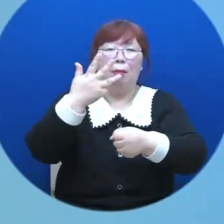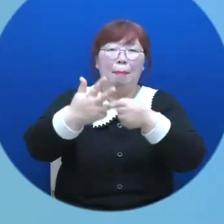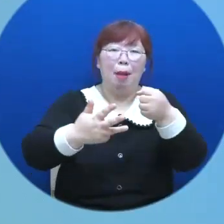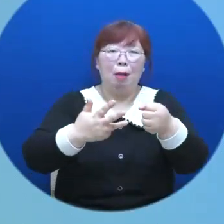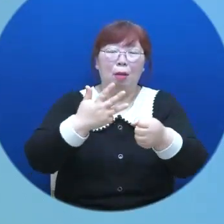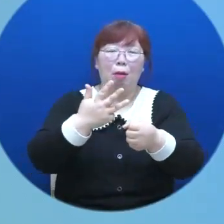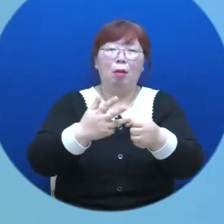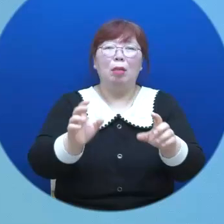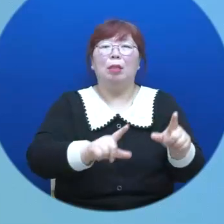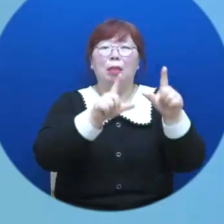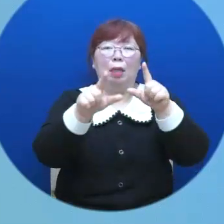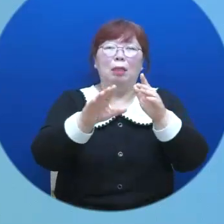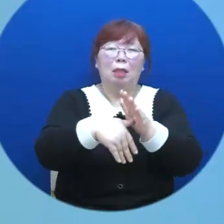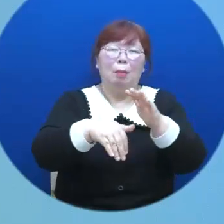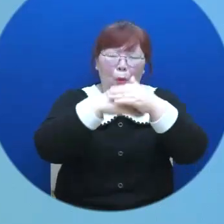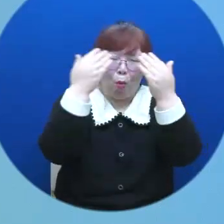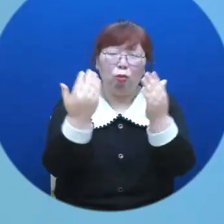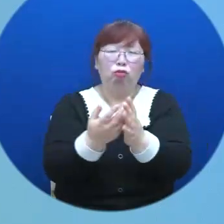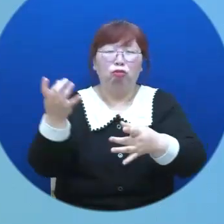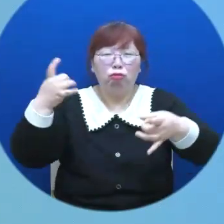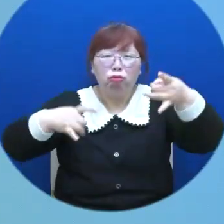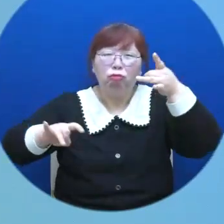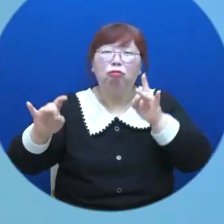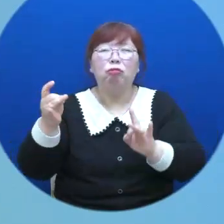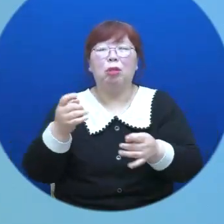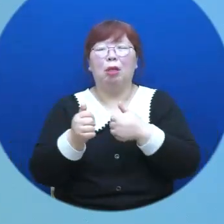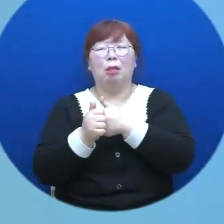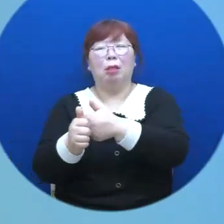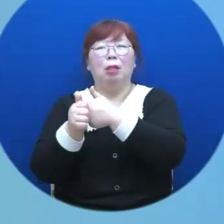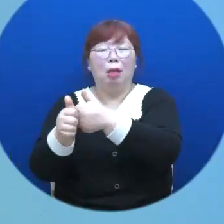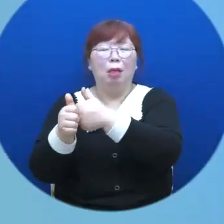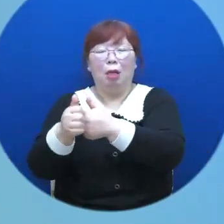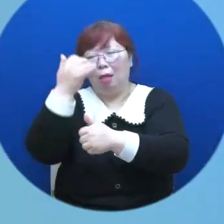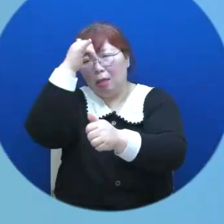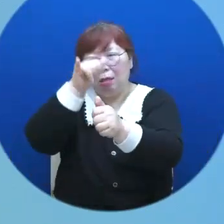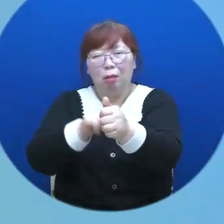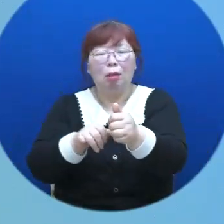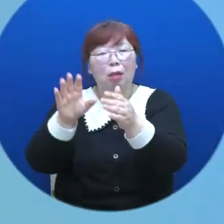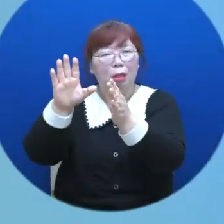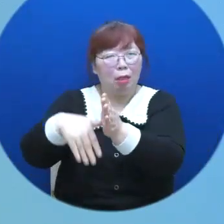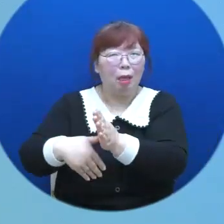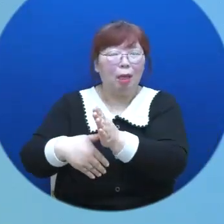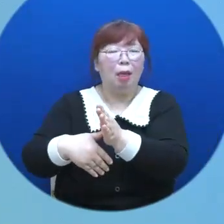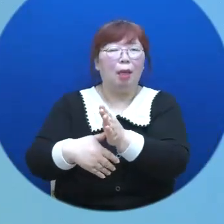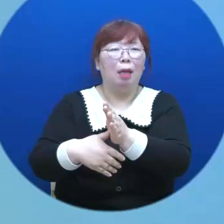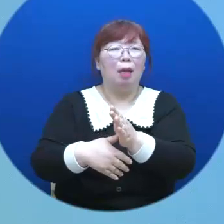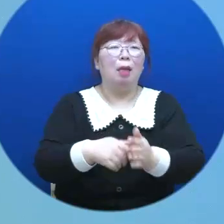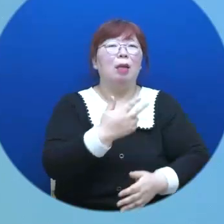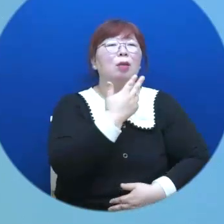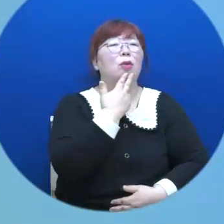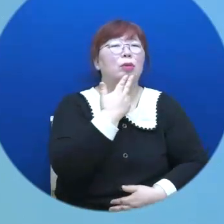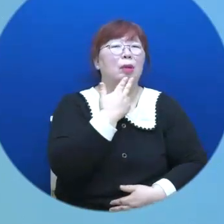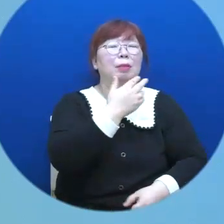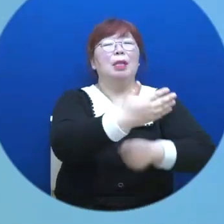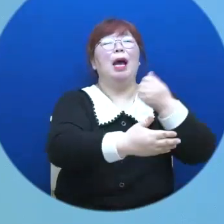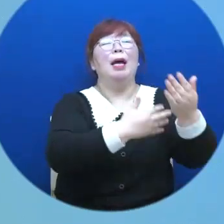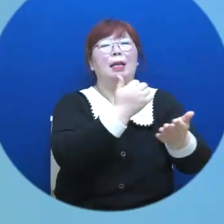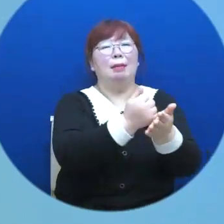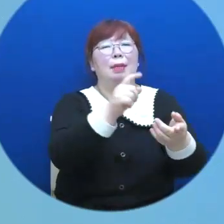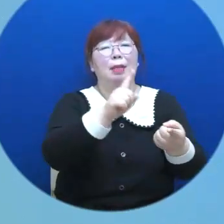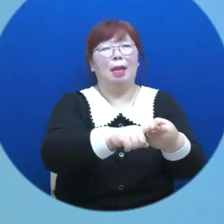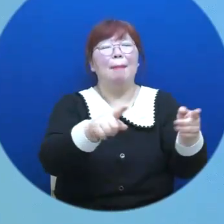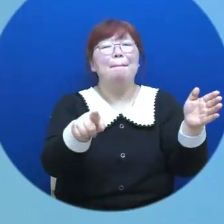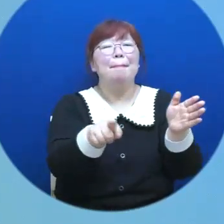그때 모두가 다 우상 섬기고 모두가 태양 섬기는 그 자리에서 뭐다? 하나님에 대한